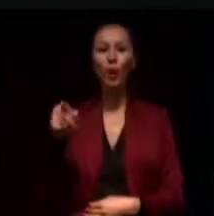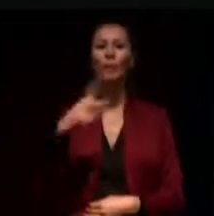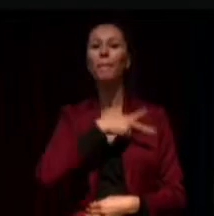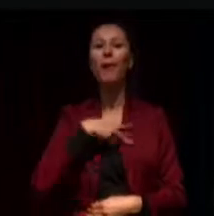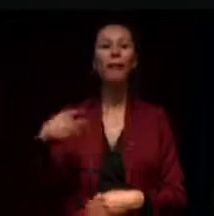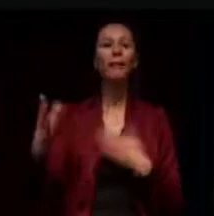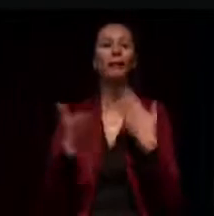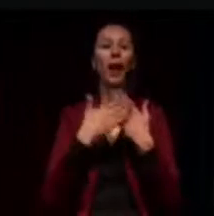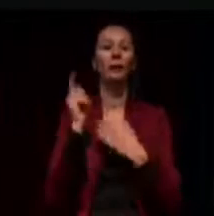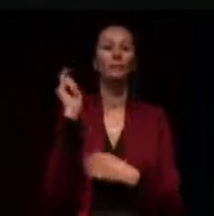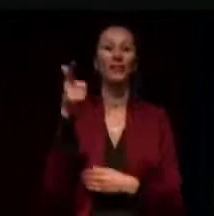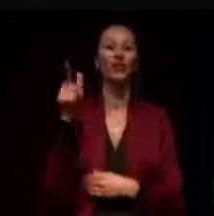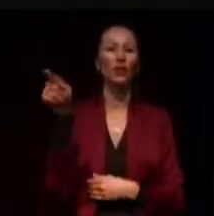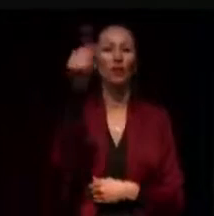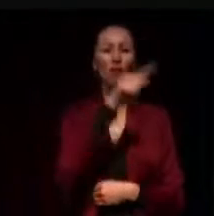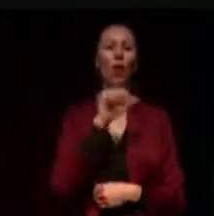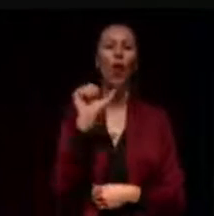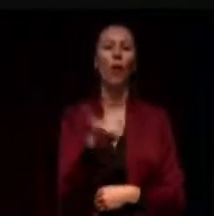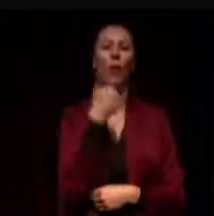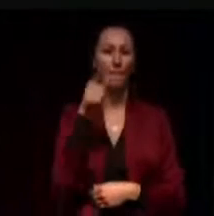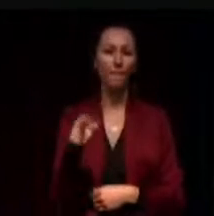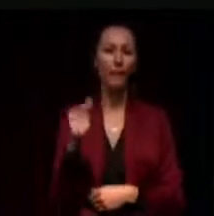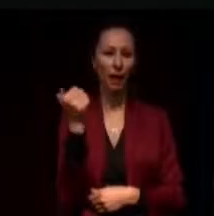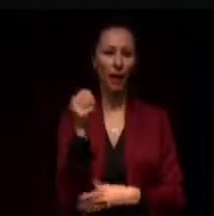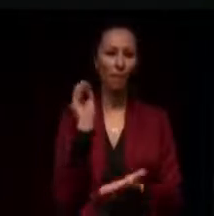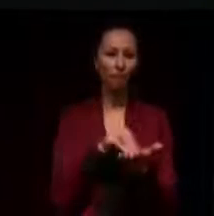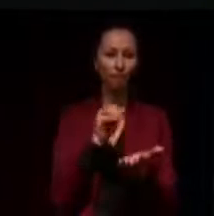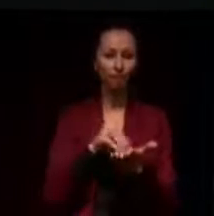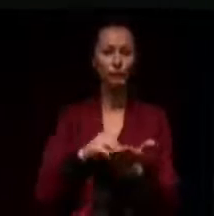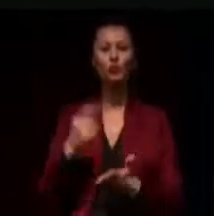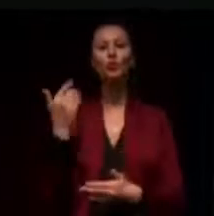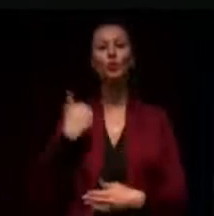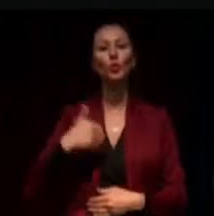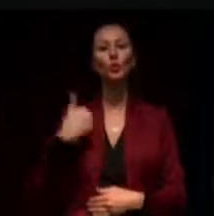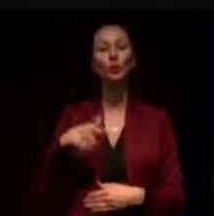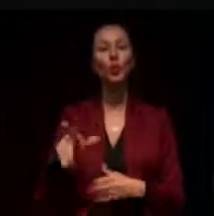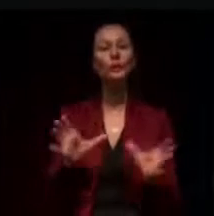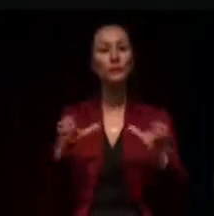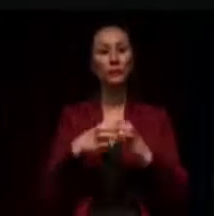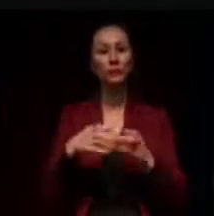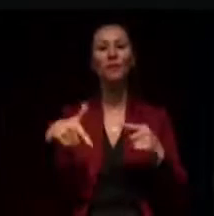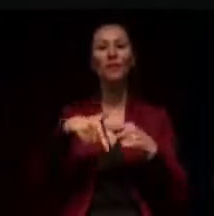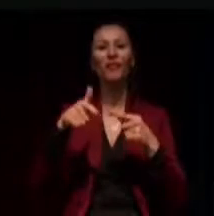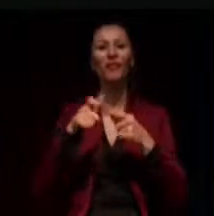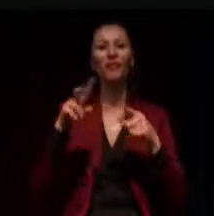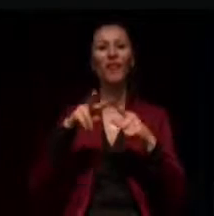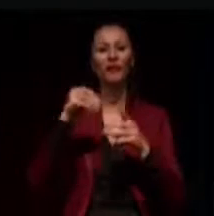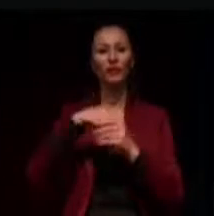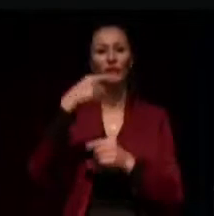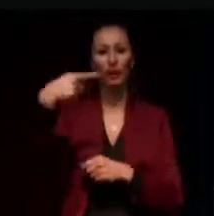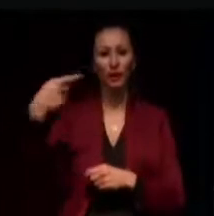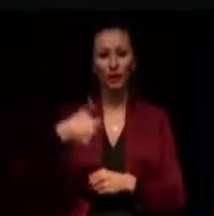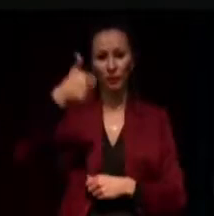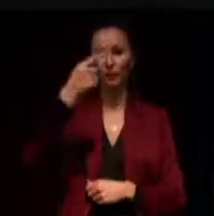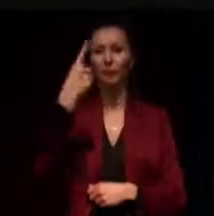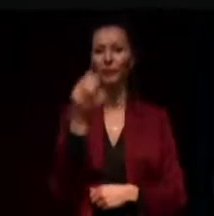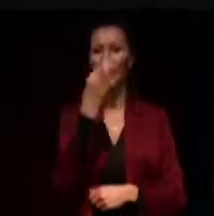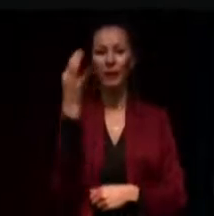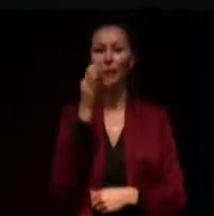belediyelere yardım gibi önemli kalemlerdendir. Kurumsal sınıflandırmada da Fen İşleri Daire Başkanlığı